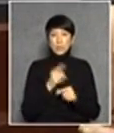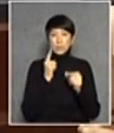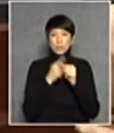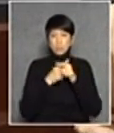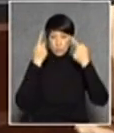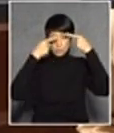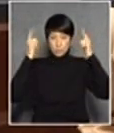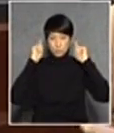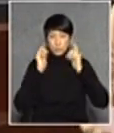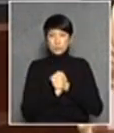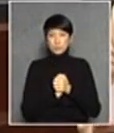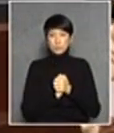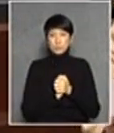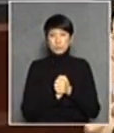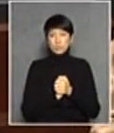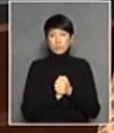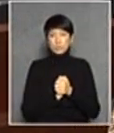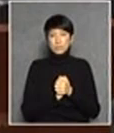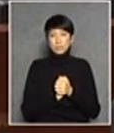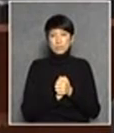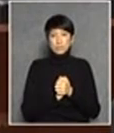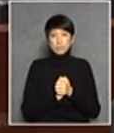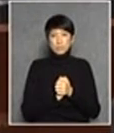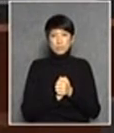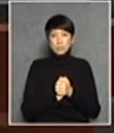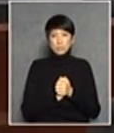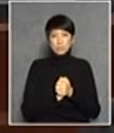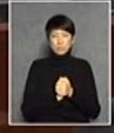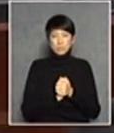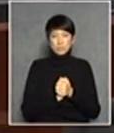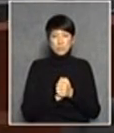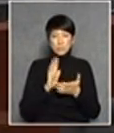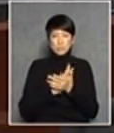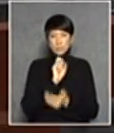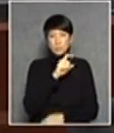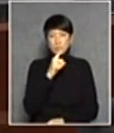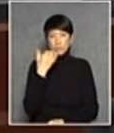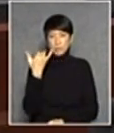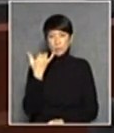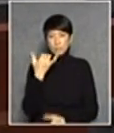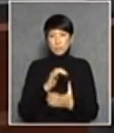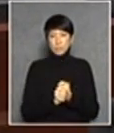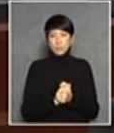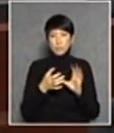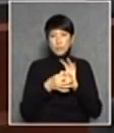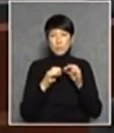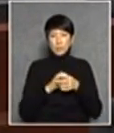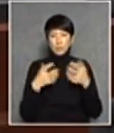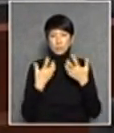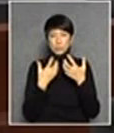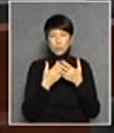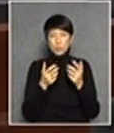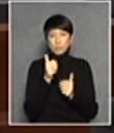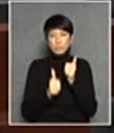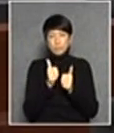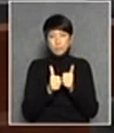教授嗰度能夠係攞到呢一個2016年嘅比賽主辦